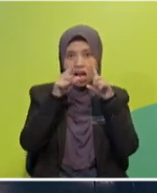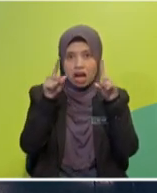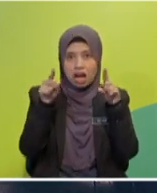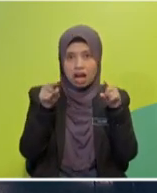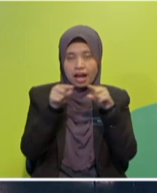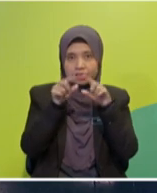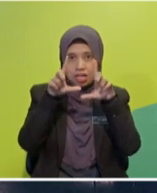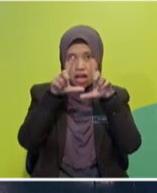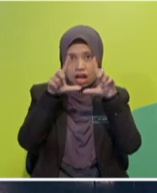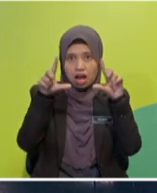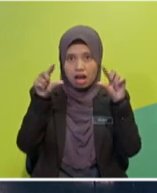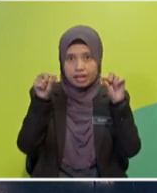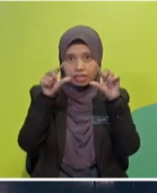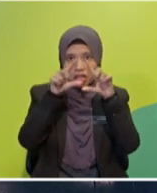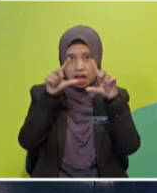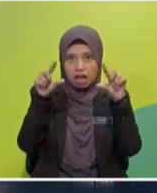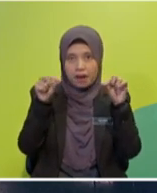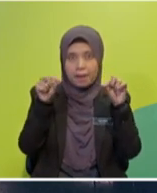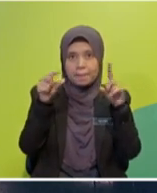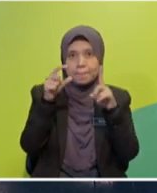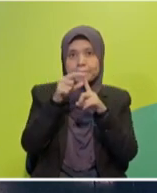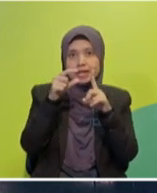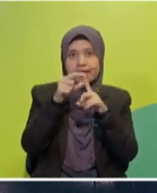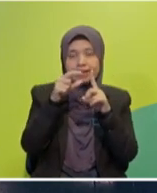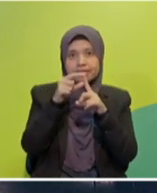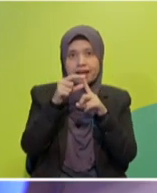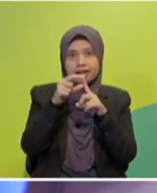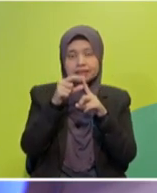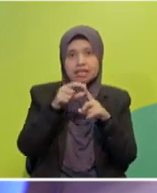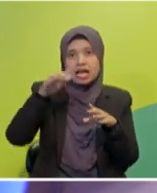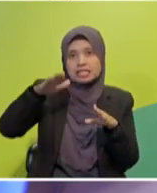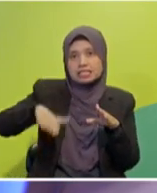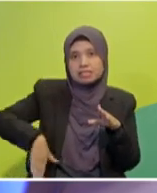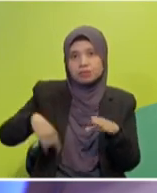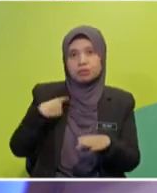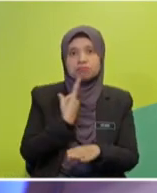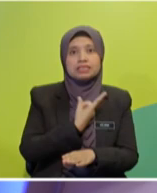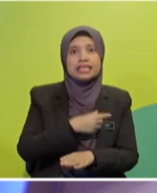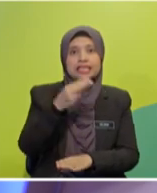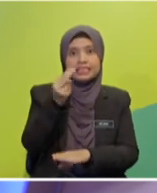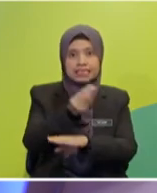dekat atas meja sekarang. Jadi sebelum kita nak nyanyi,